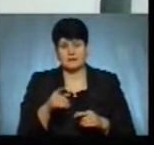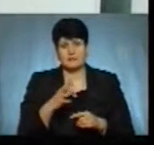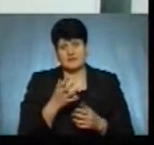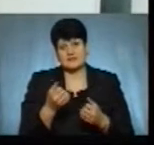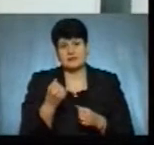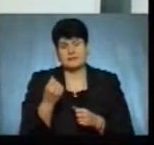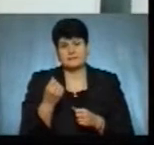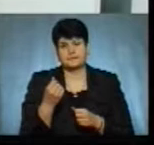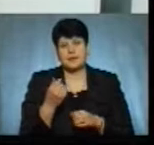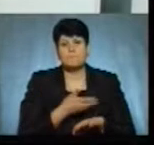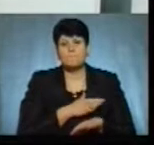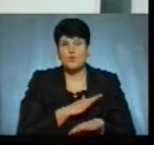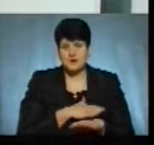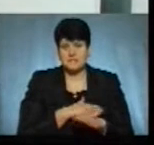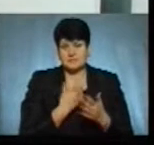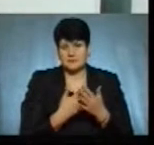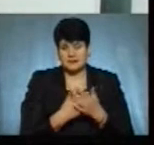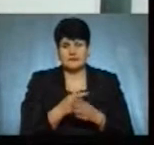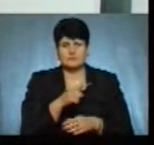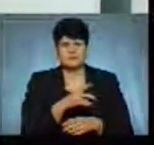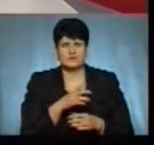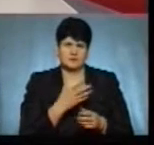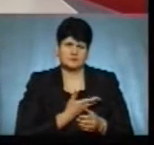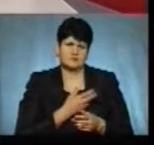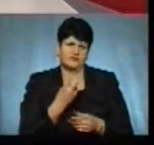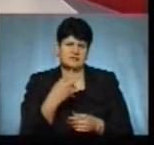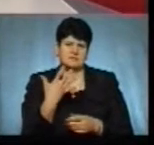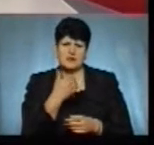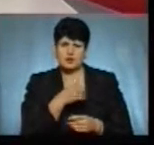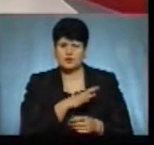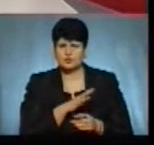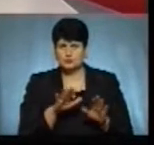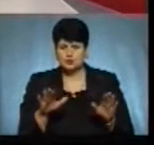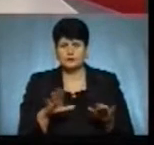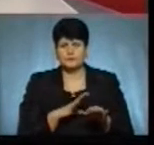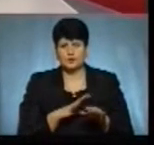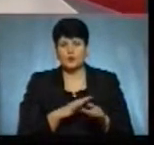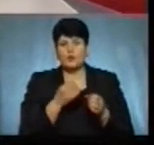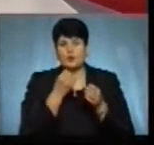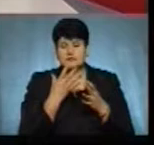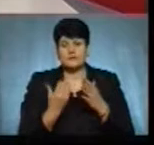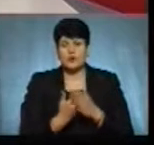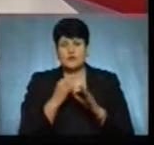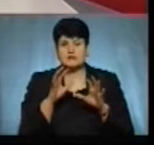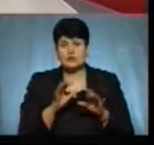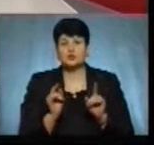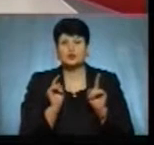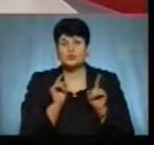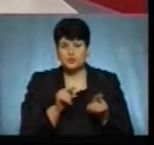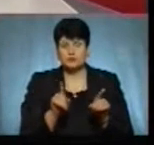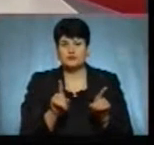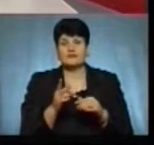25 років. Там були певні обмеження, там були досить таки багато сфер валютного регулювання. Позитив цього нового закону полягає в тому, що